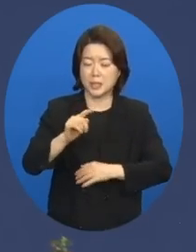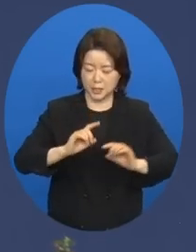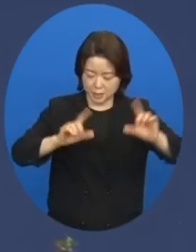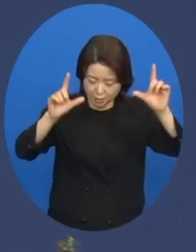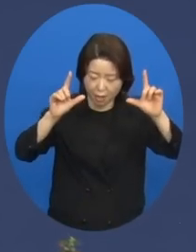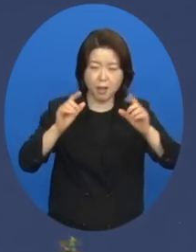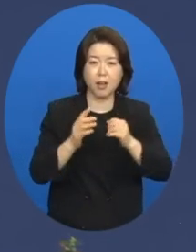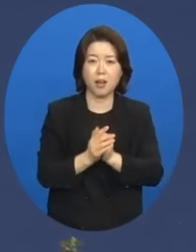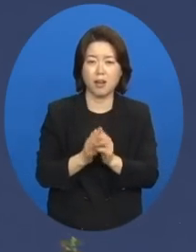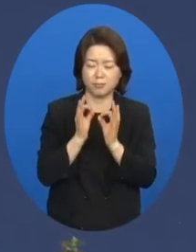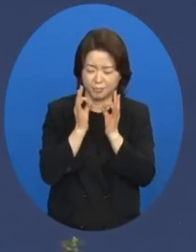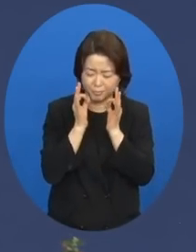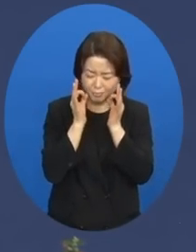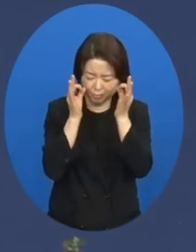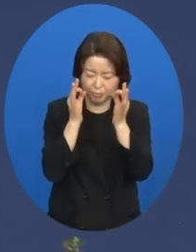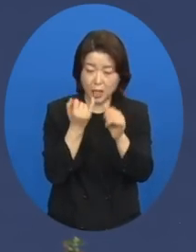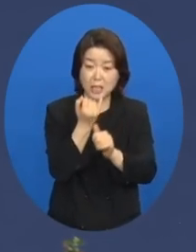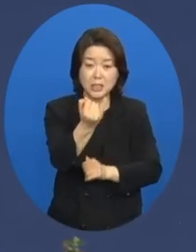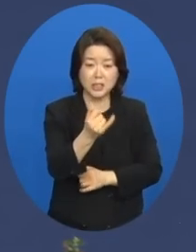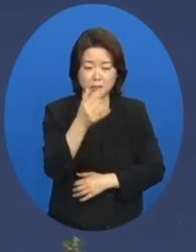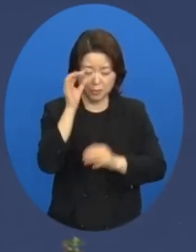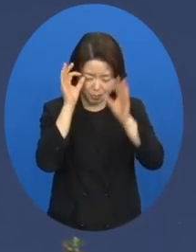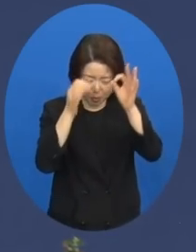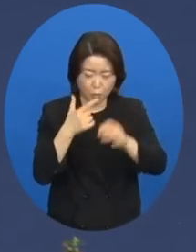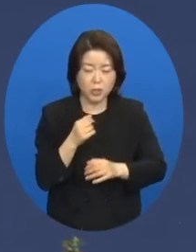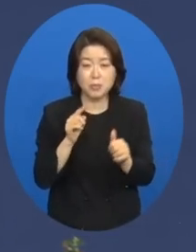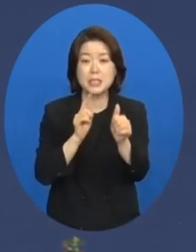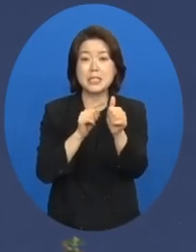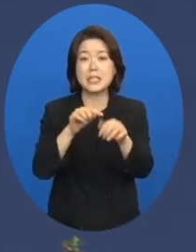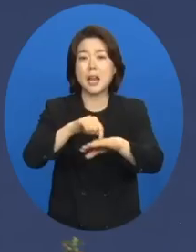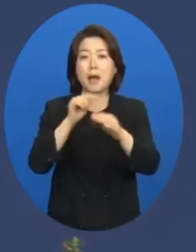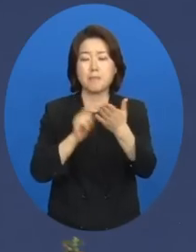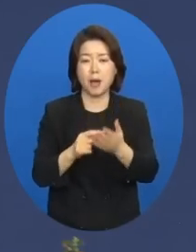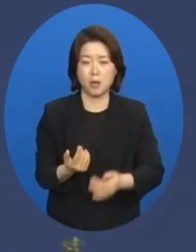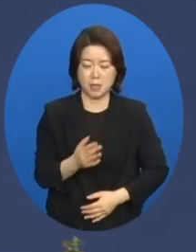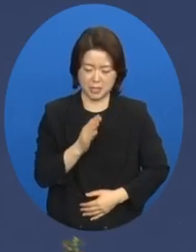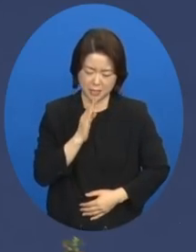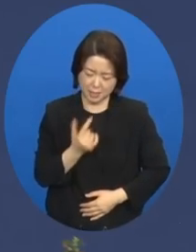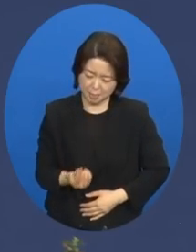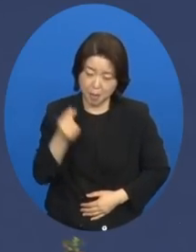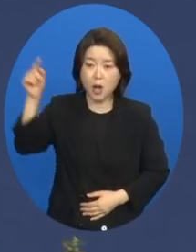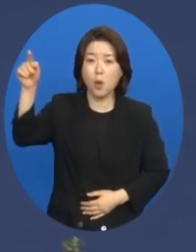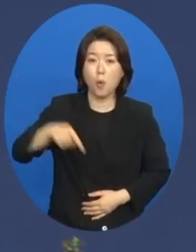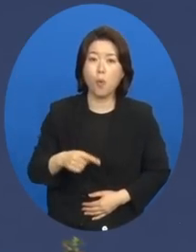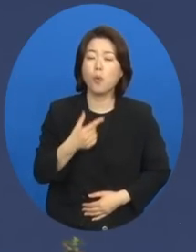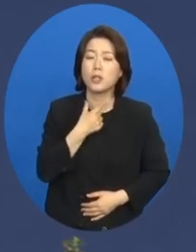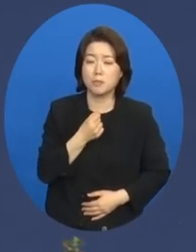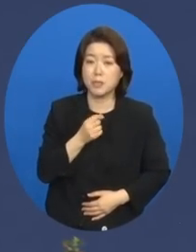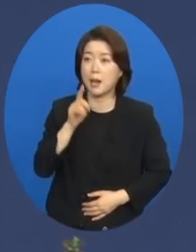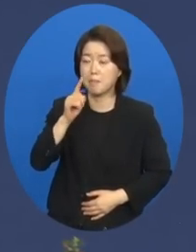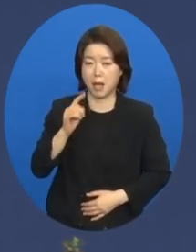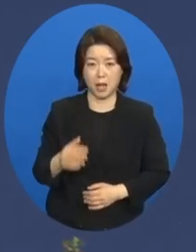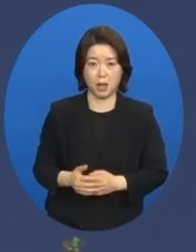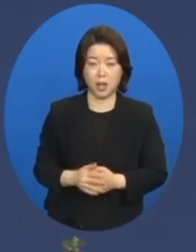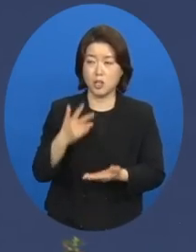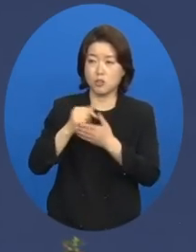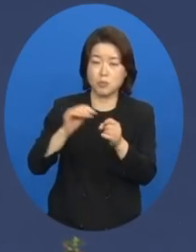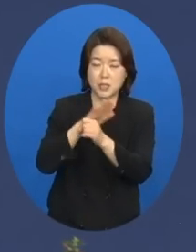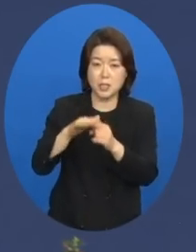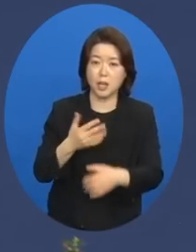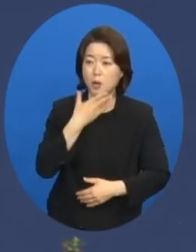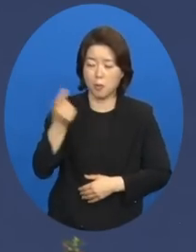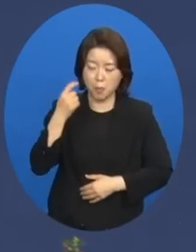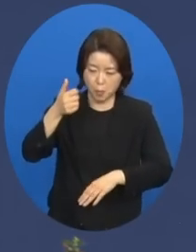그렇게도 애가 다른 신부를 보고 싶은 신랑의 마음으로 진실로 속히 오리라고 말씀하신 그분 앞에 주님을 사랑하고 복음의 결론이